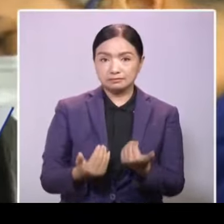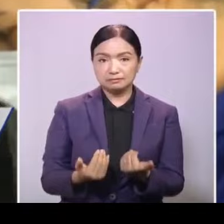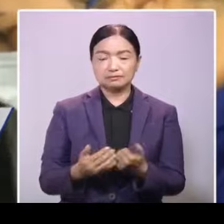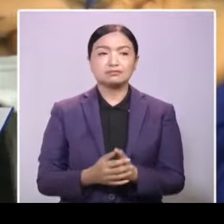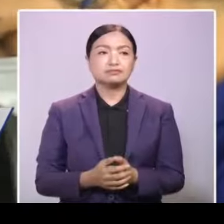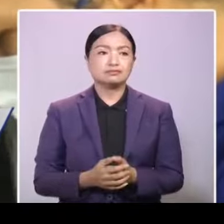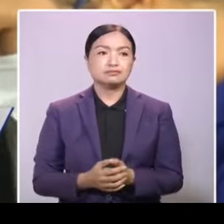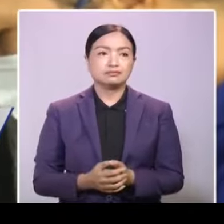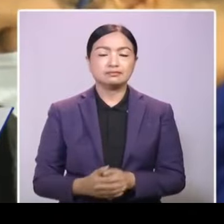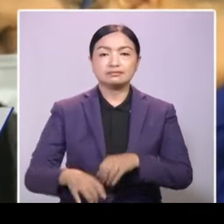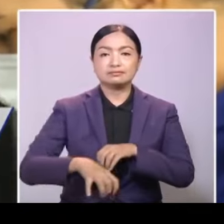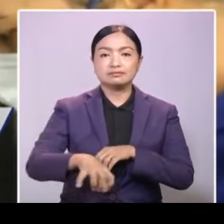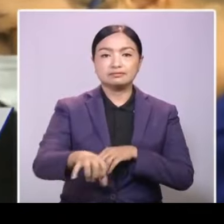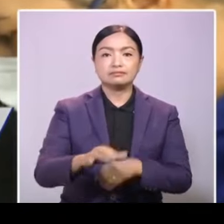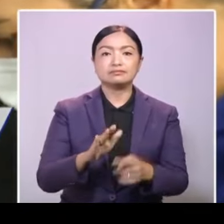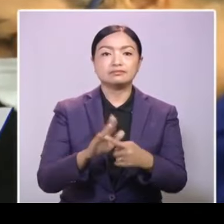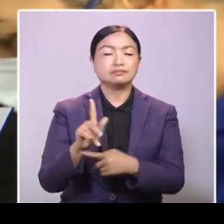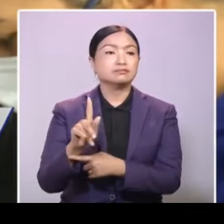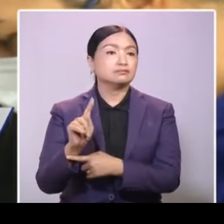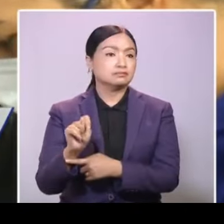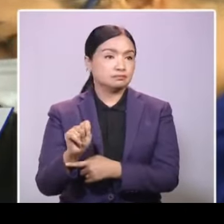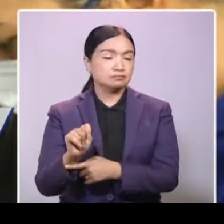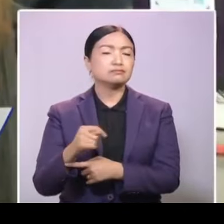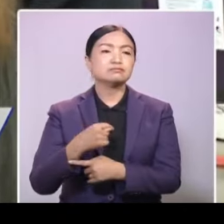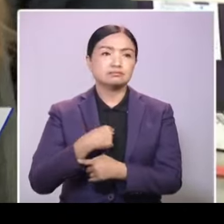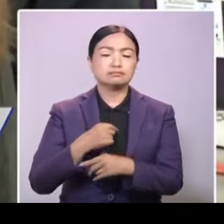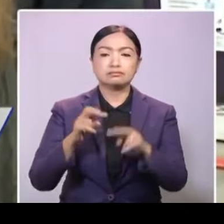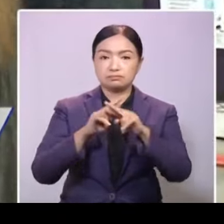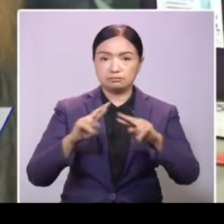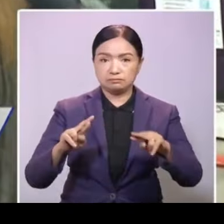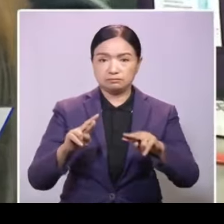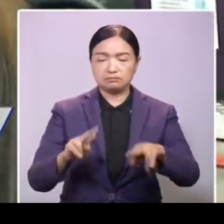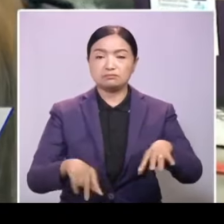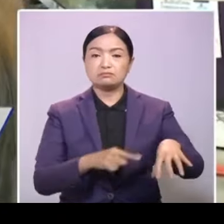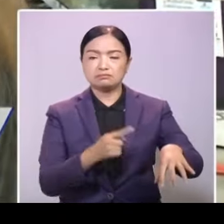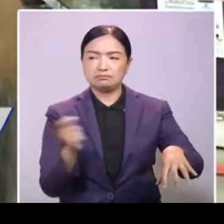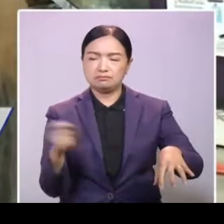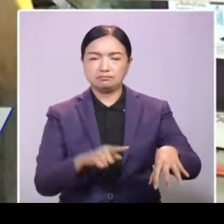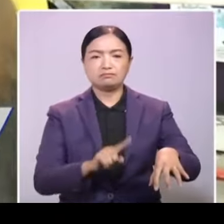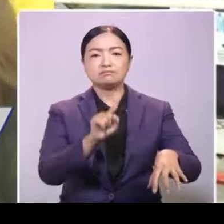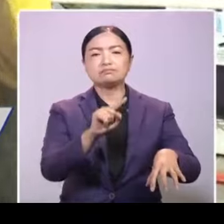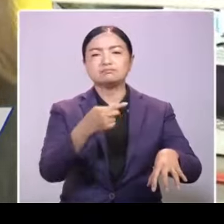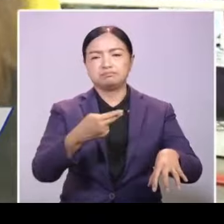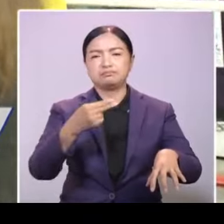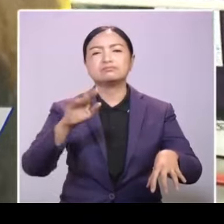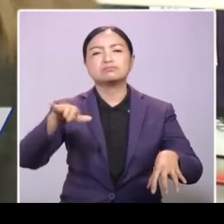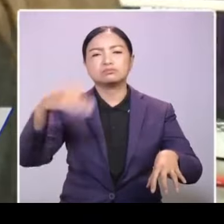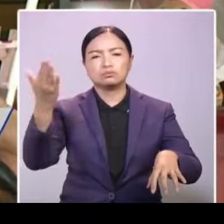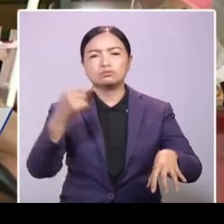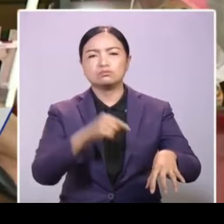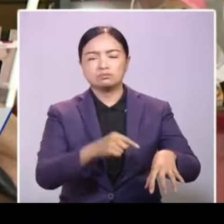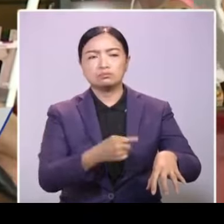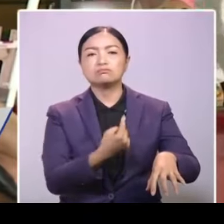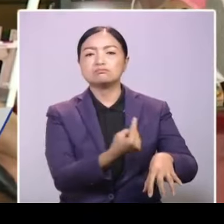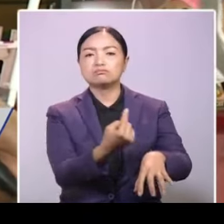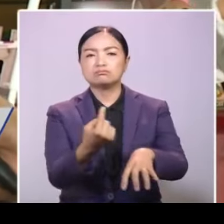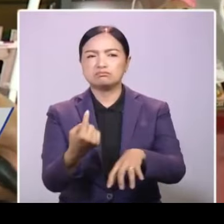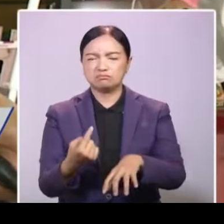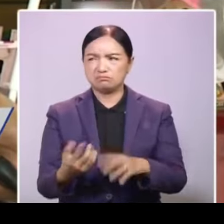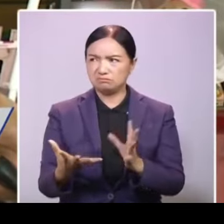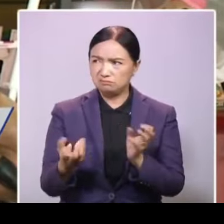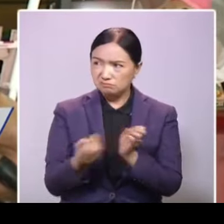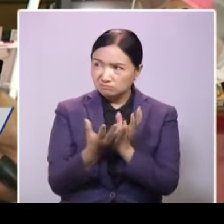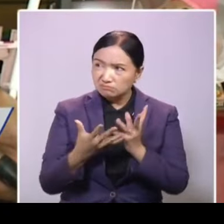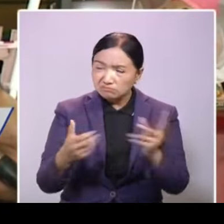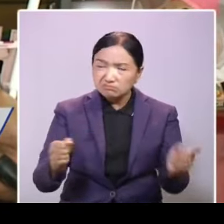อนนี้ทางเขตบอกว่าอาจจะให้ร้านละประมาณ 10,000 บาทเบื้องต้นไปก่อนแต่ว่าทางร้านบอกว่าเสียหายเป็นล้าน